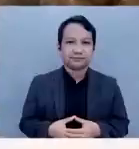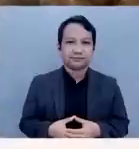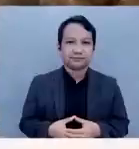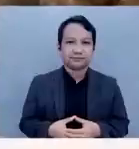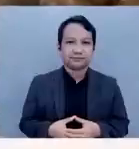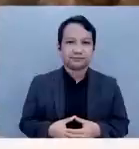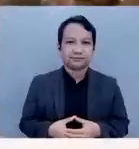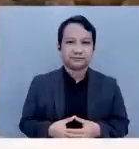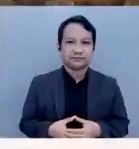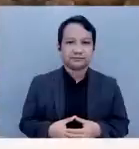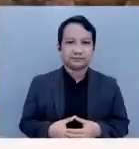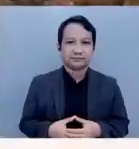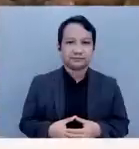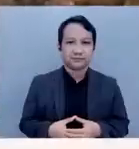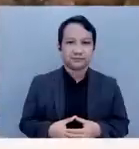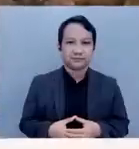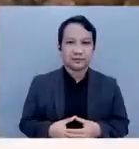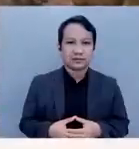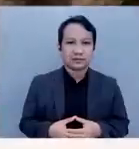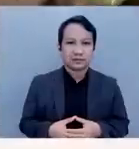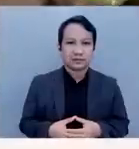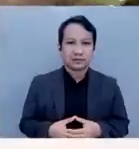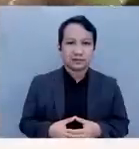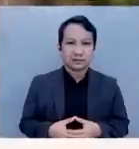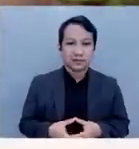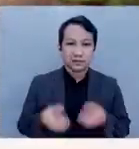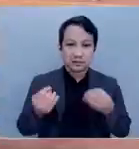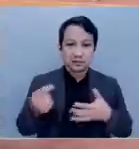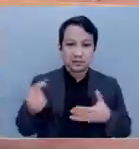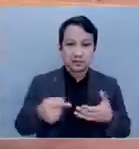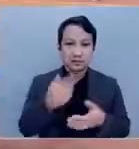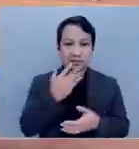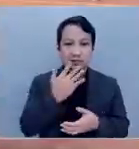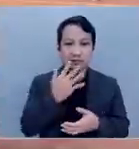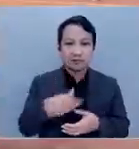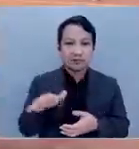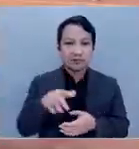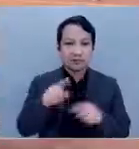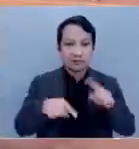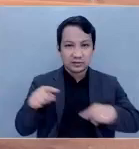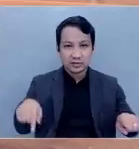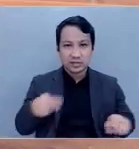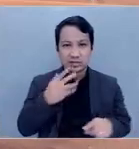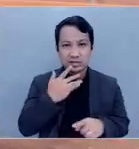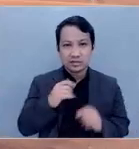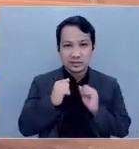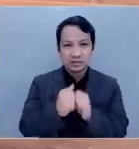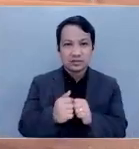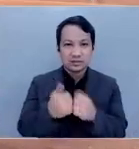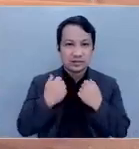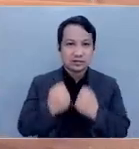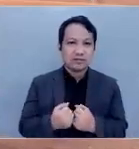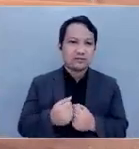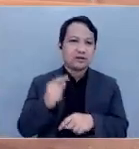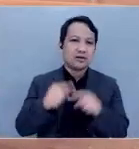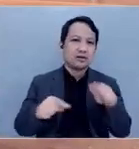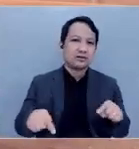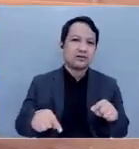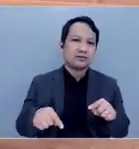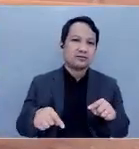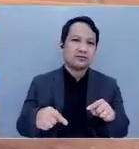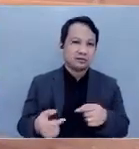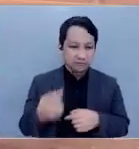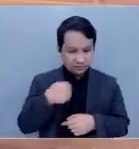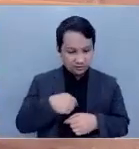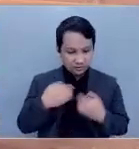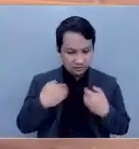Sinasabi din nila ata na pag yung dish mo, makulay siya. Iba't ibang kulay, mas healthy. Yes, iba't iba rin antioxidants na makukuha mo. Yun. Kasi